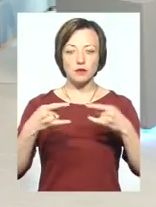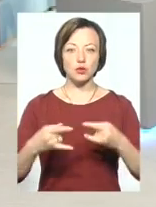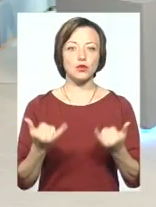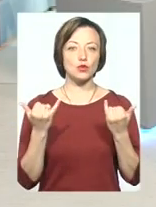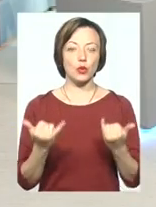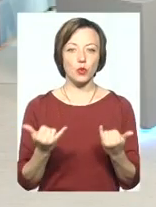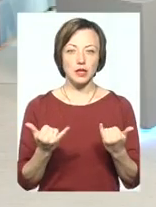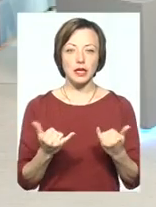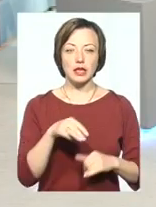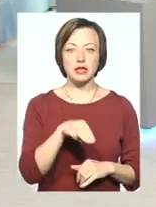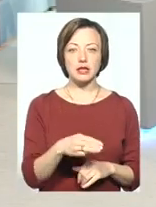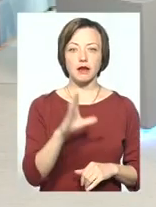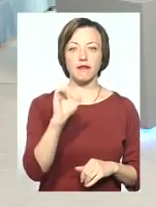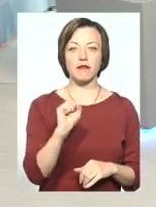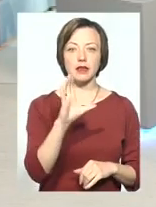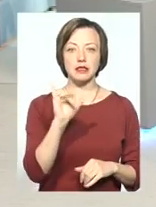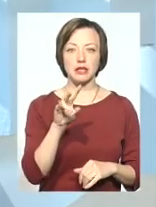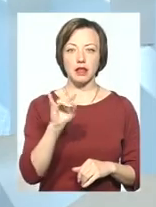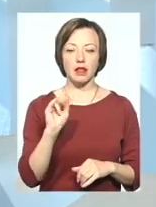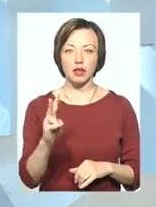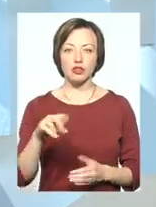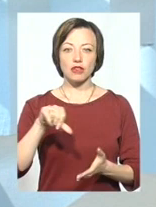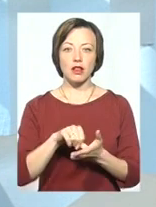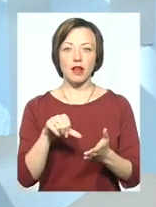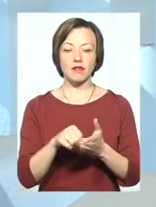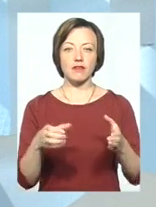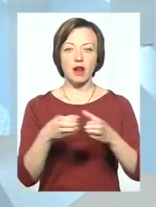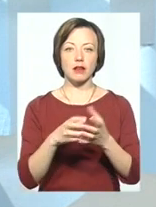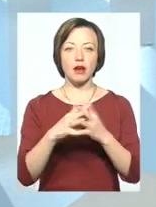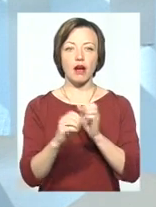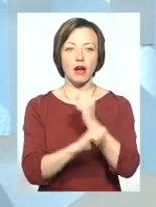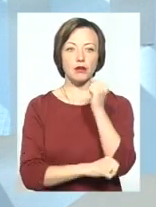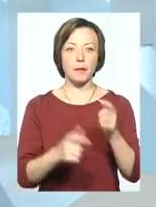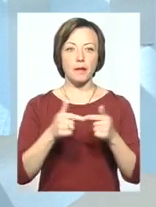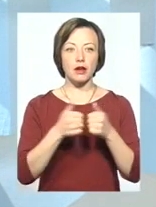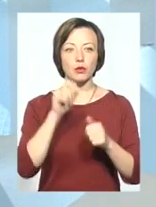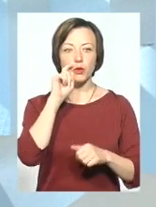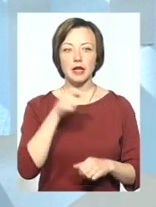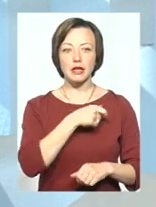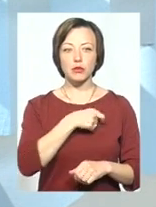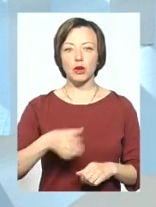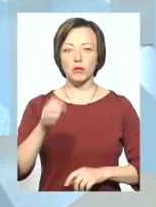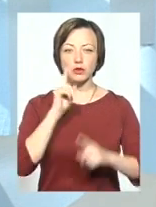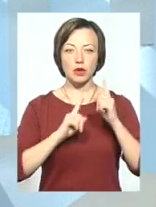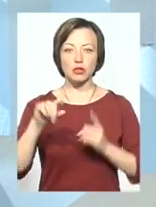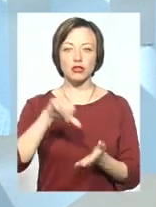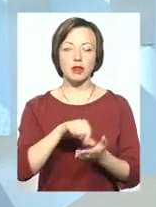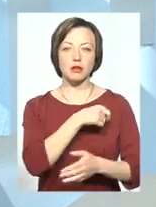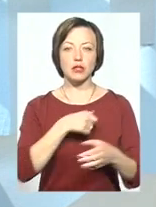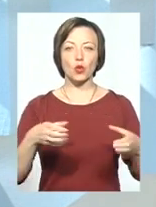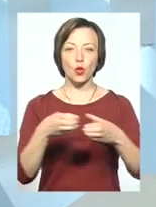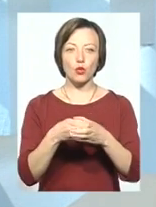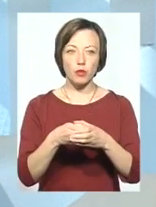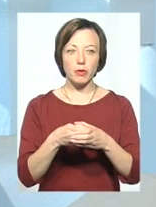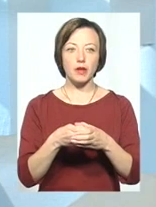сьогодні Тетяна Василик, член фракції Аграрної партії України, депутат Хмельницької обласної ради, член депутатської групи